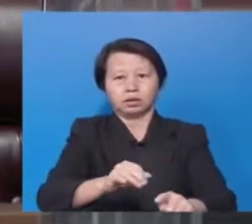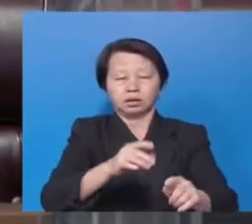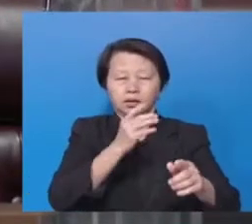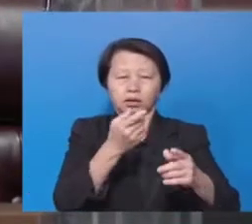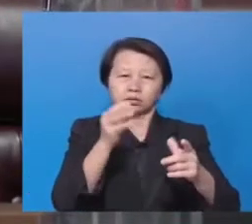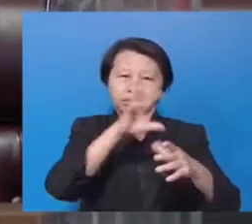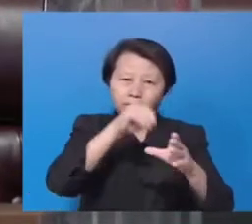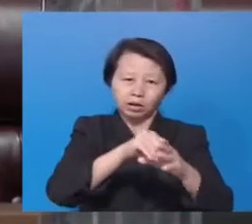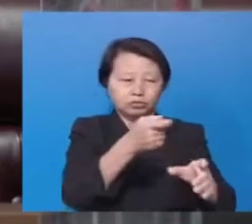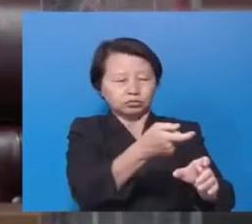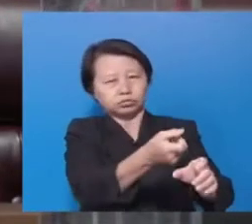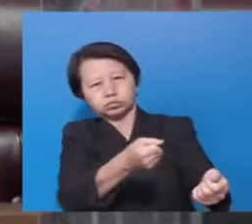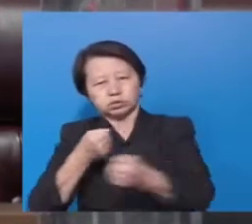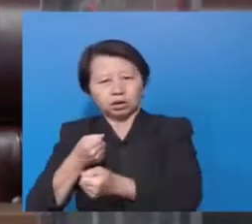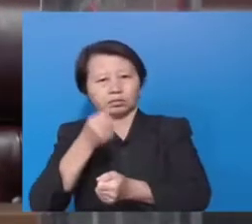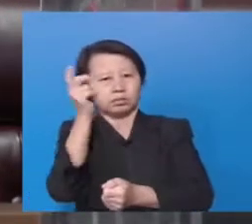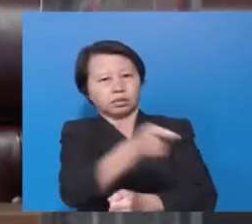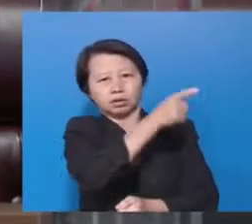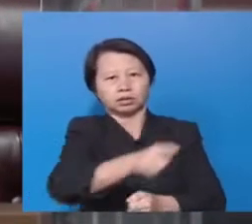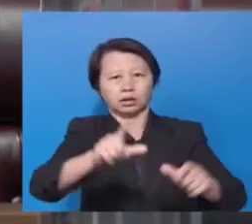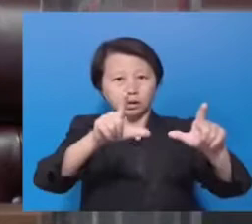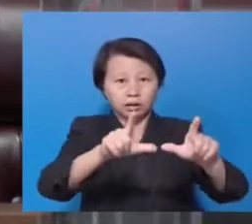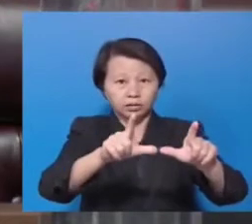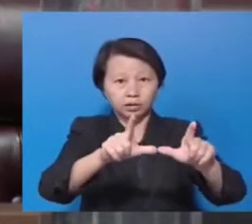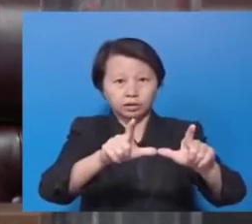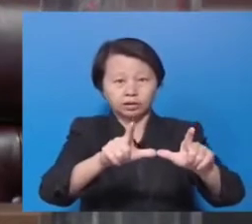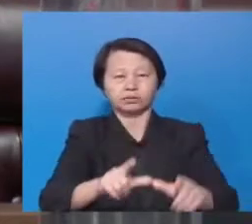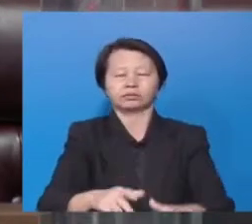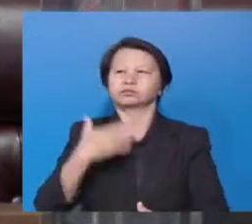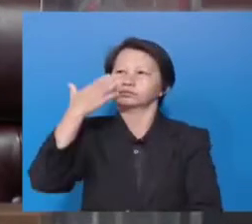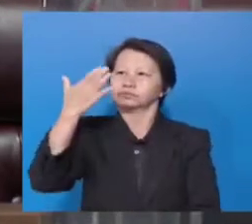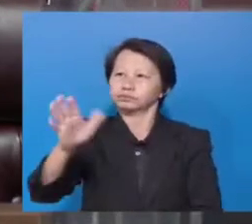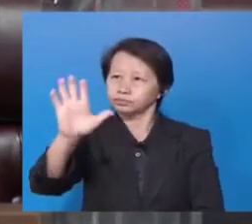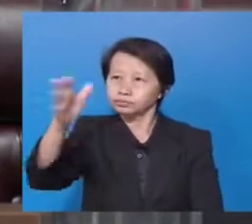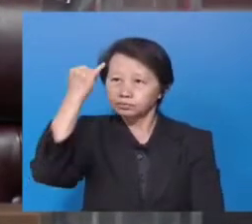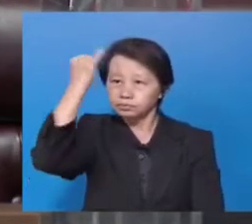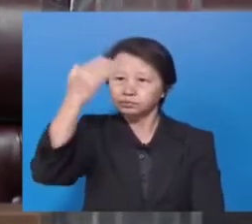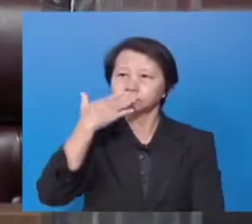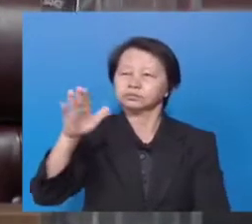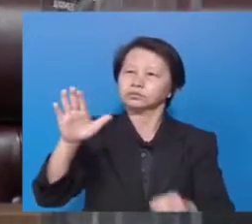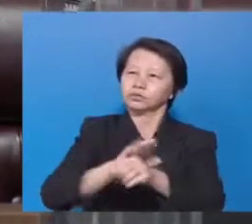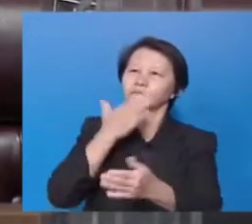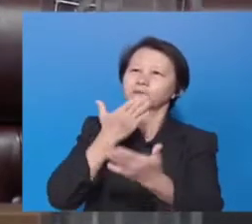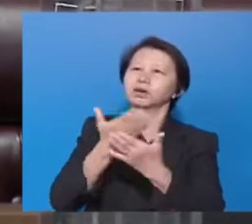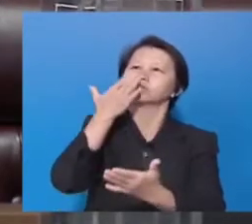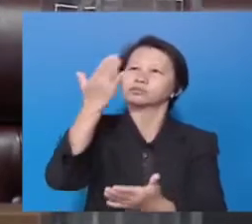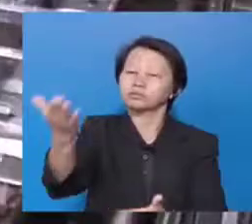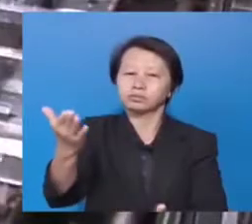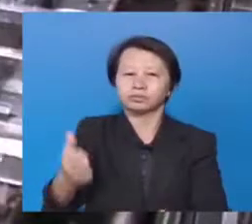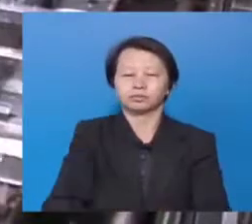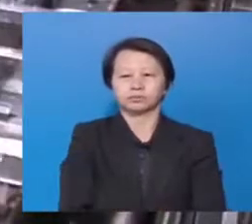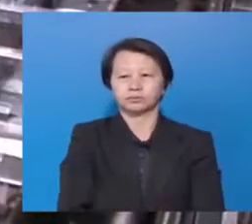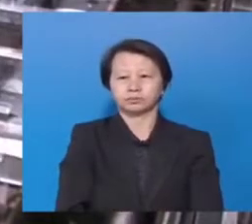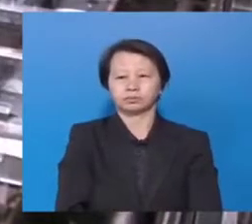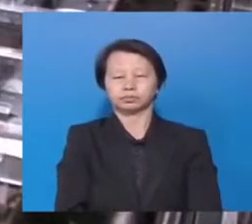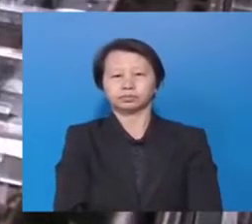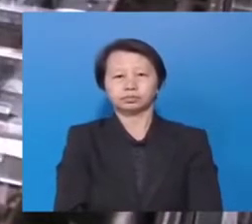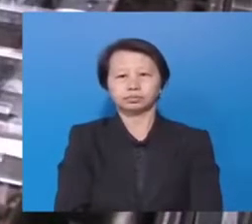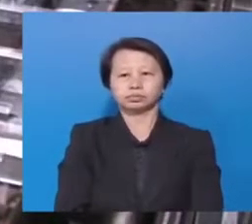dikendarai oleh selesaiin yang telah dikeluarkan kepada mereka Terima kasih atas pandangan ya momen yang cukup baik ditimbang sebanyak